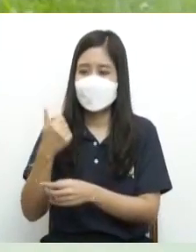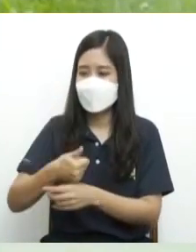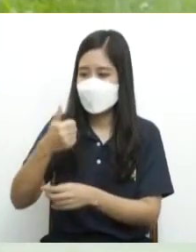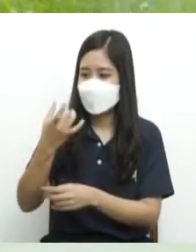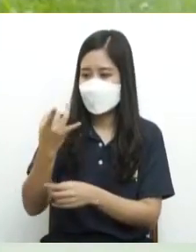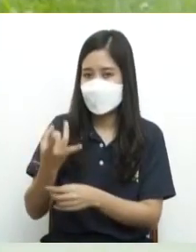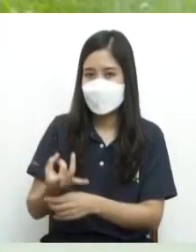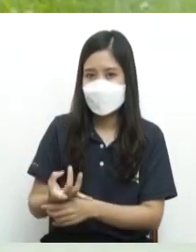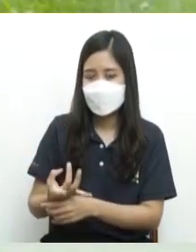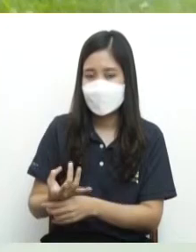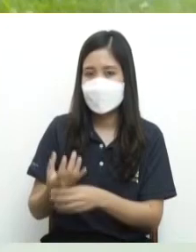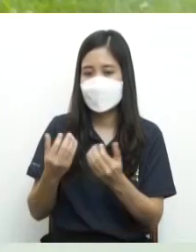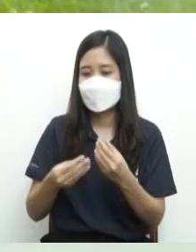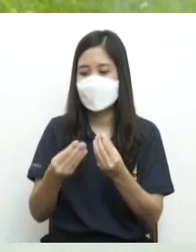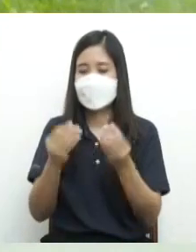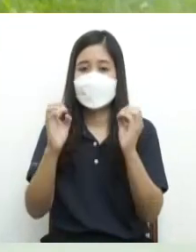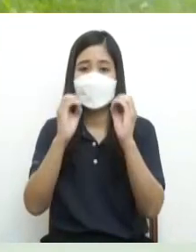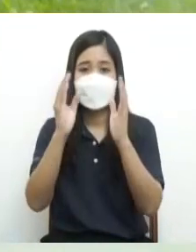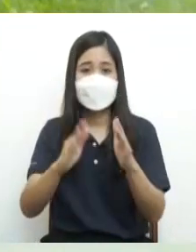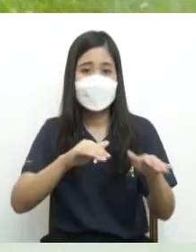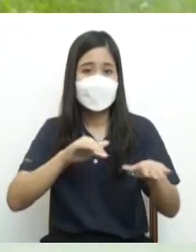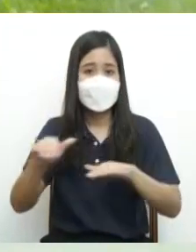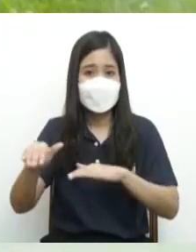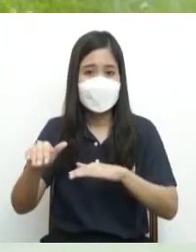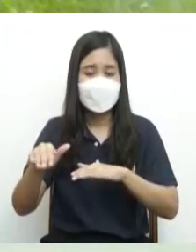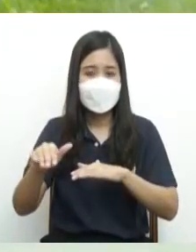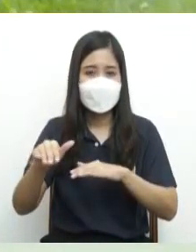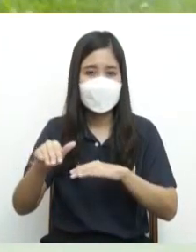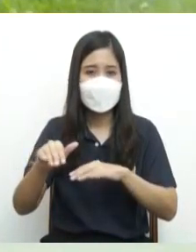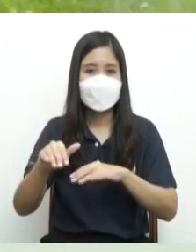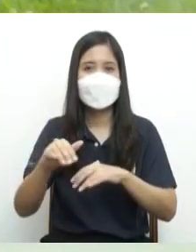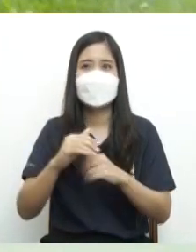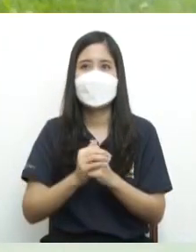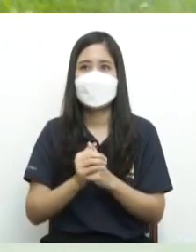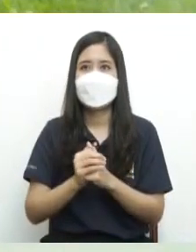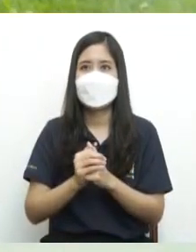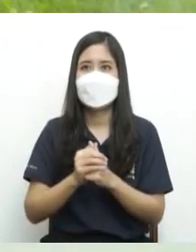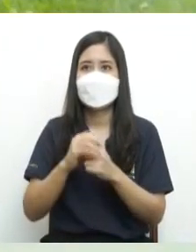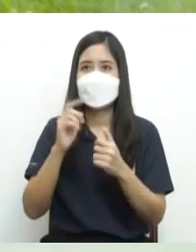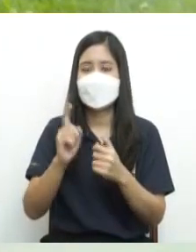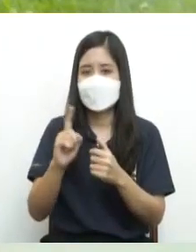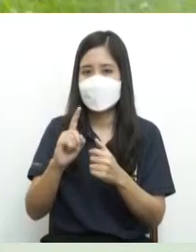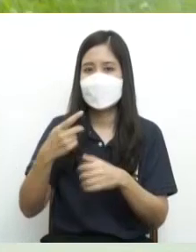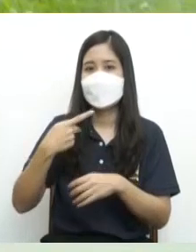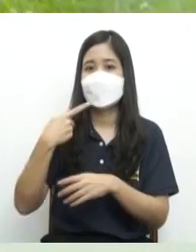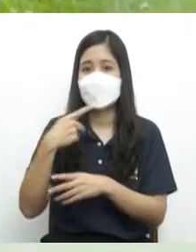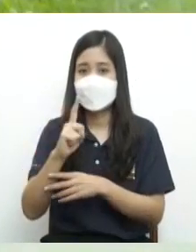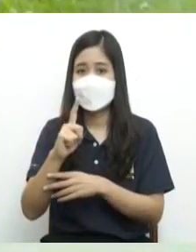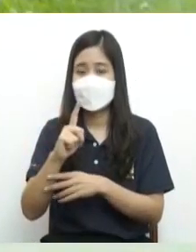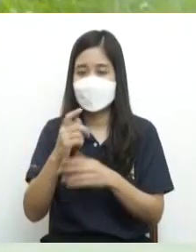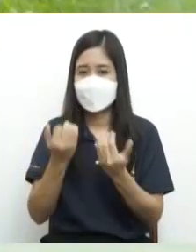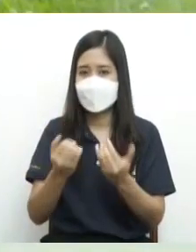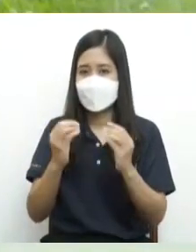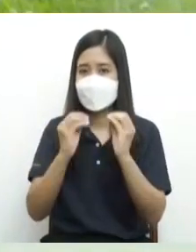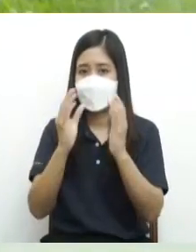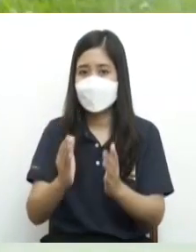การแล้วก็คุณครูเราก็จะได้มีโอกาสได้รับฟังอันที่2เนี่ยผมคิดว่ามีประโยชน์ยิ่งกว่าเพราะว่าวันนี้คุณครูเราเองเ